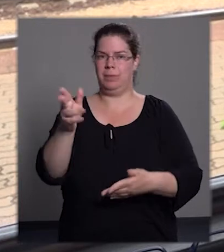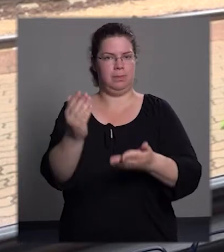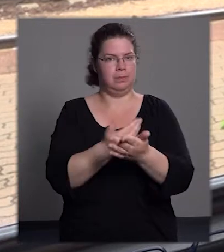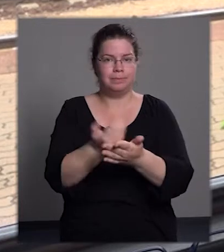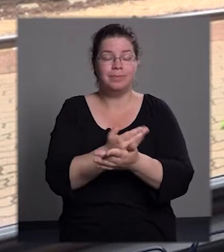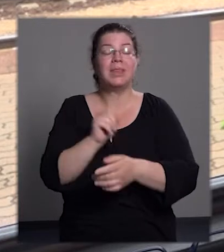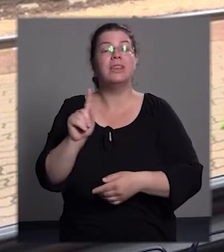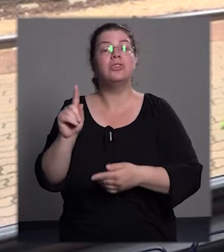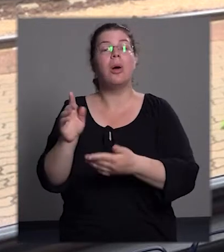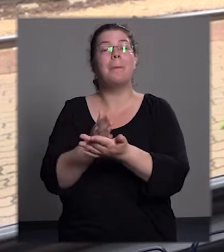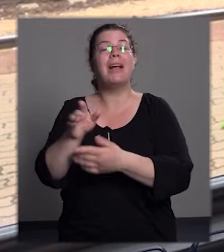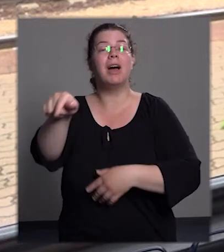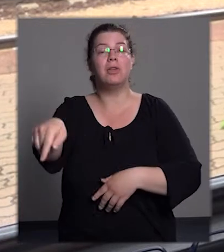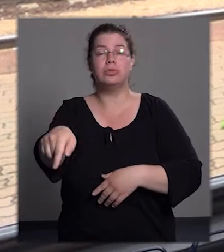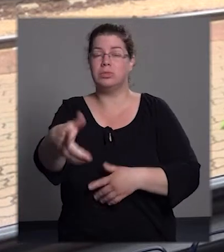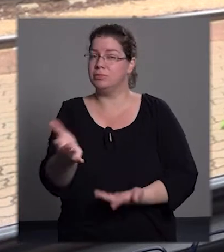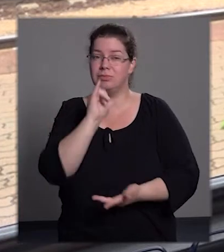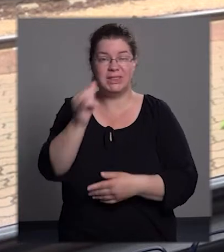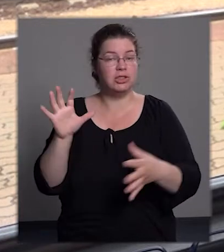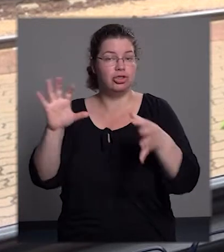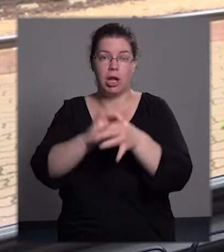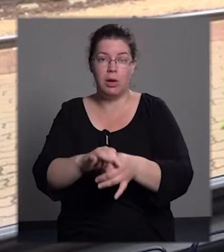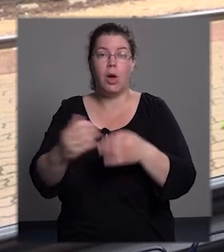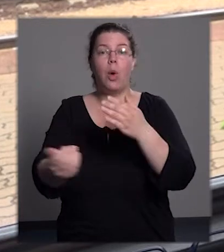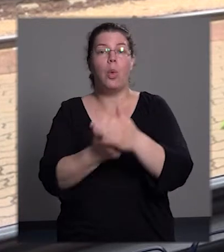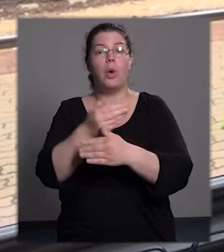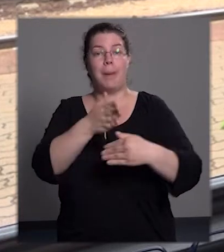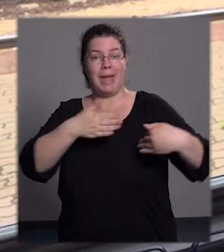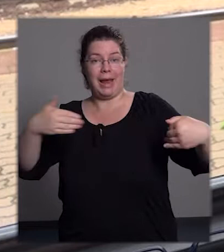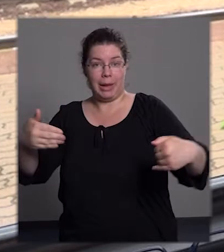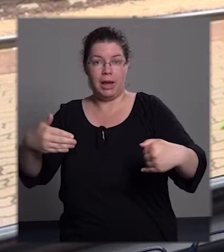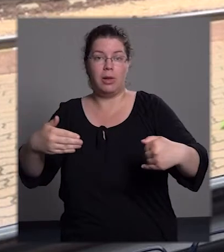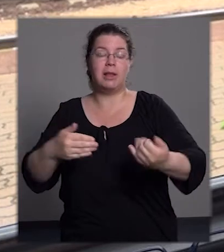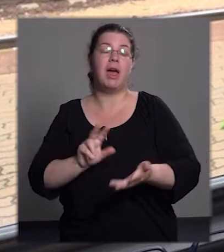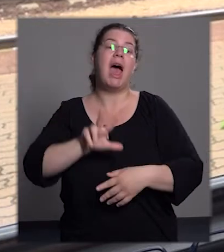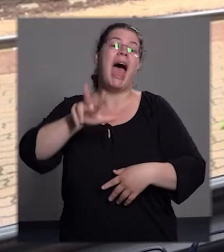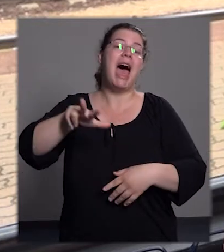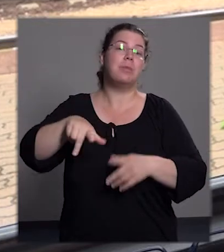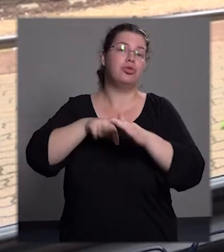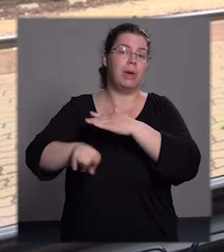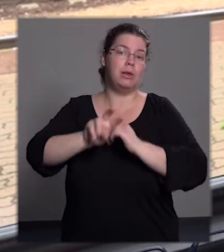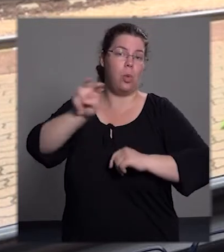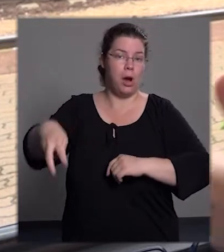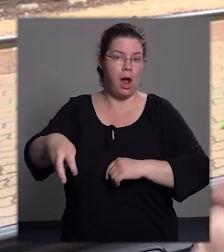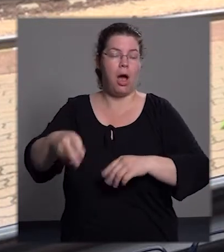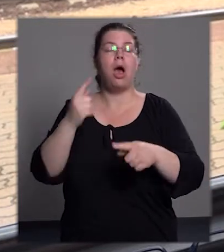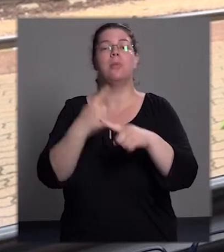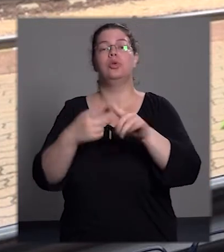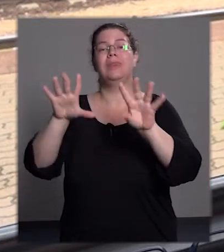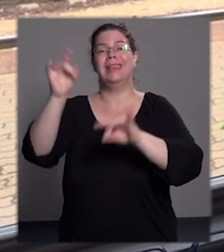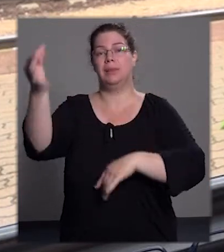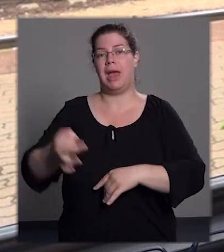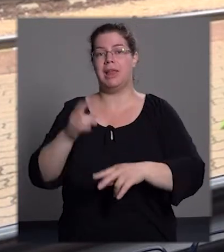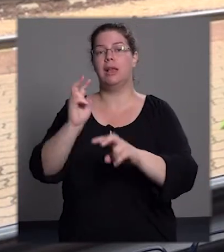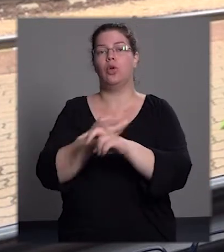belváros felé nem is igazán van csatlakozás, újra kimegy a peremkerületre, felszáll a 3-as metróra, plusz 10 percet utazik Kőbánya